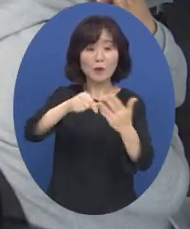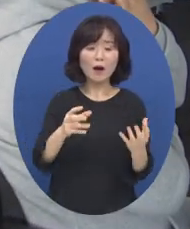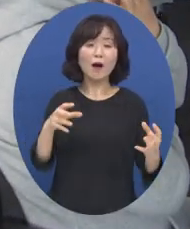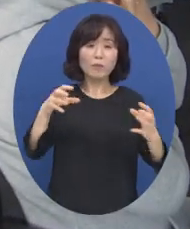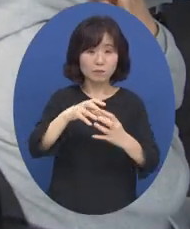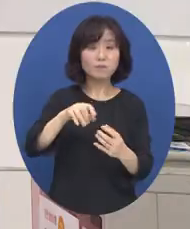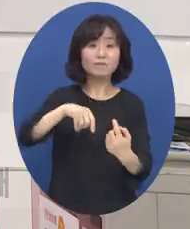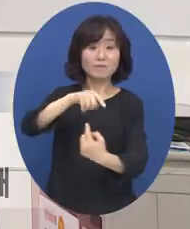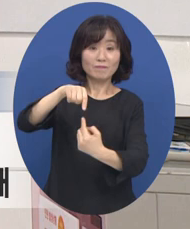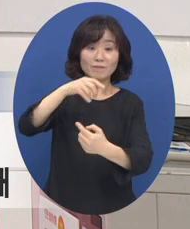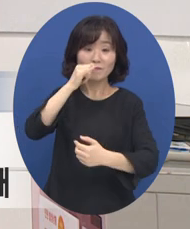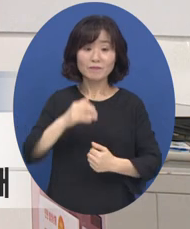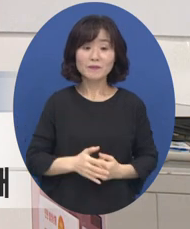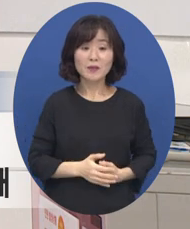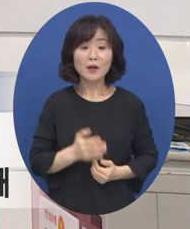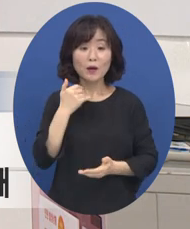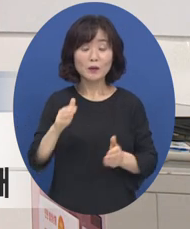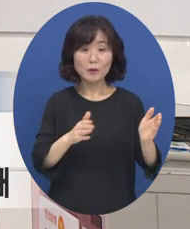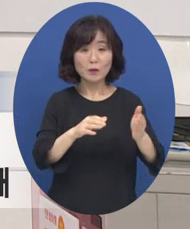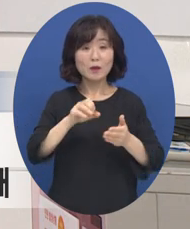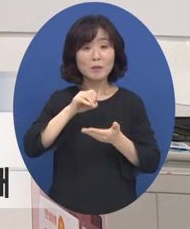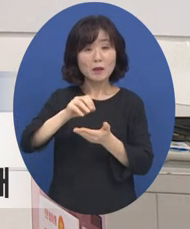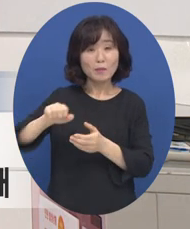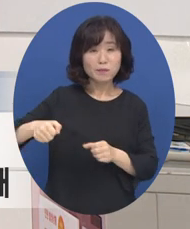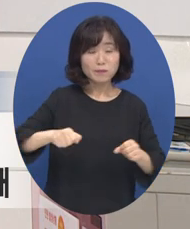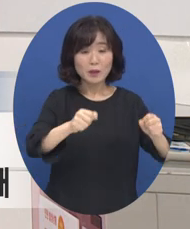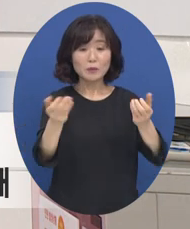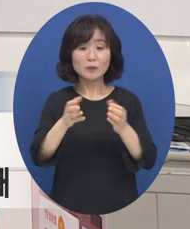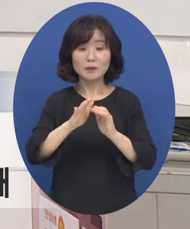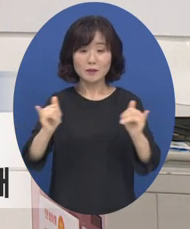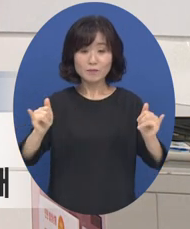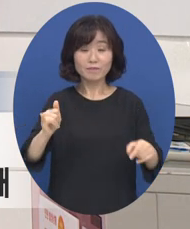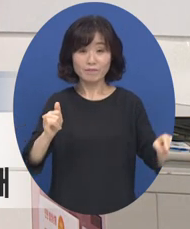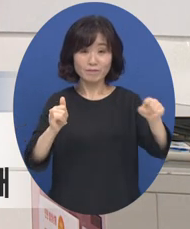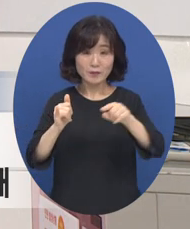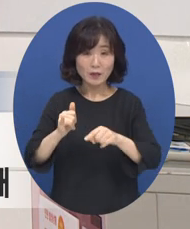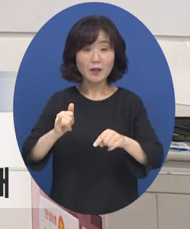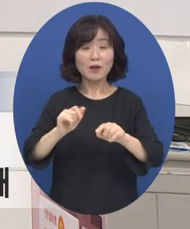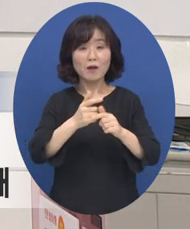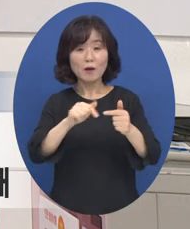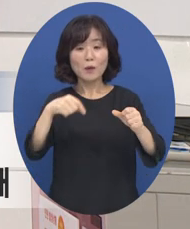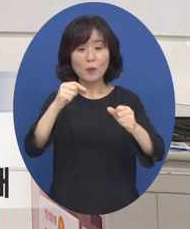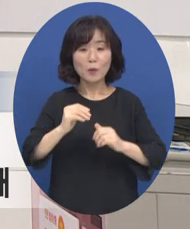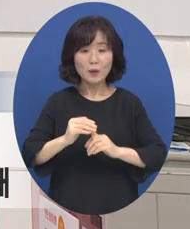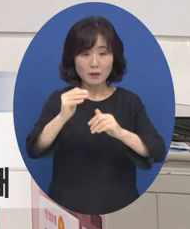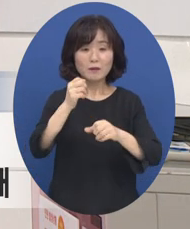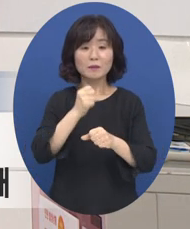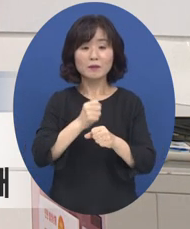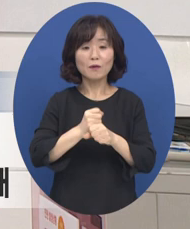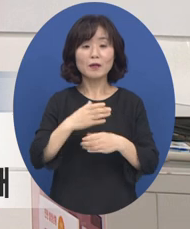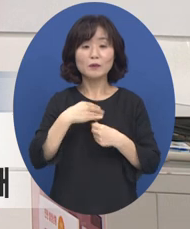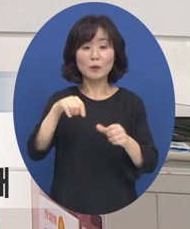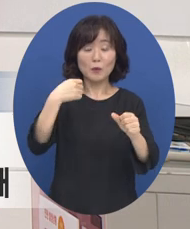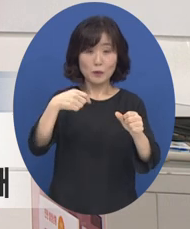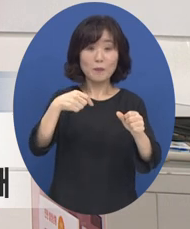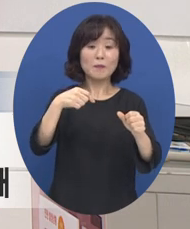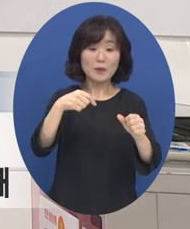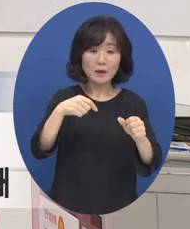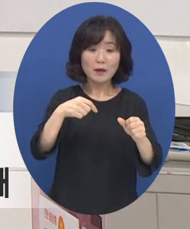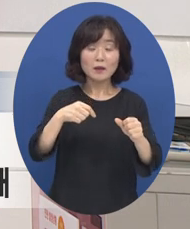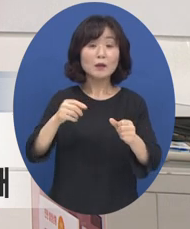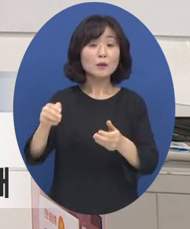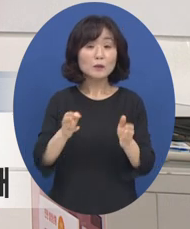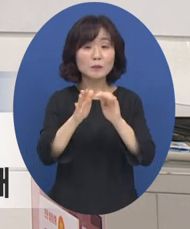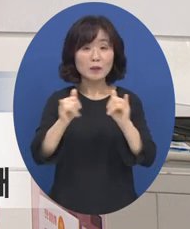겁니다 경기도는 배다해 노동자를 대상으로 다양한 특효 교육과정을 개설해 안전 교육을 실시하고